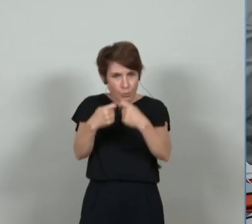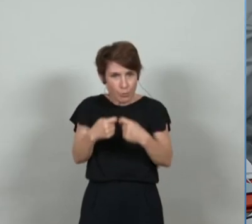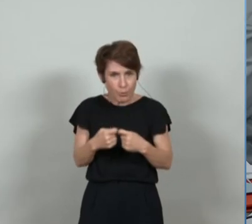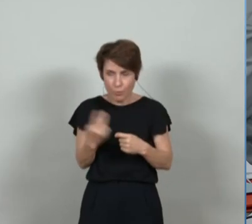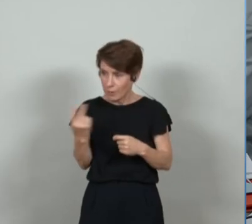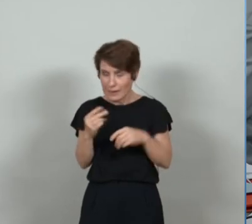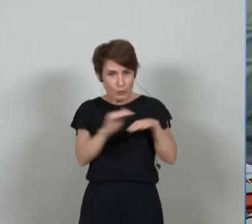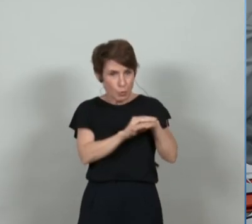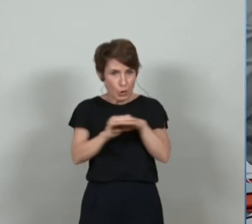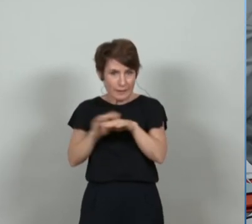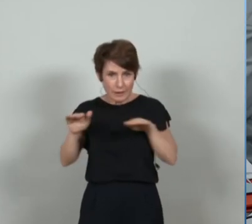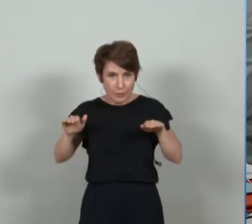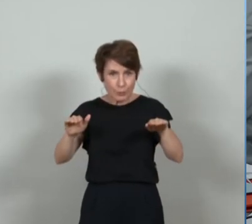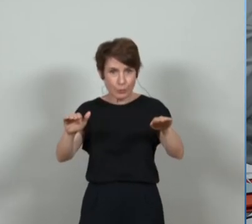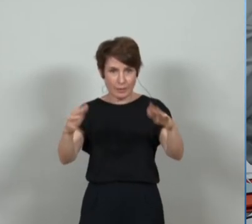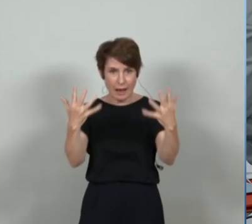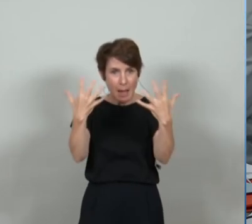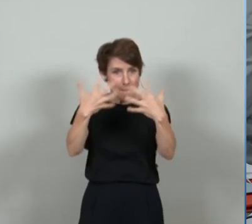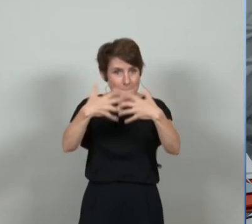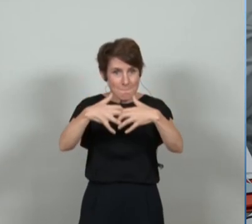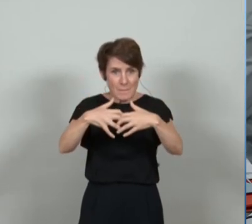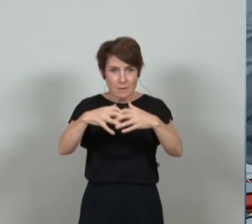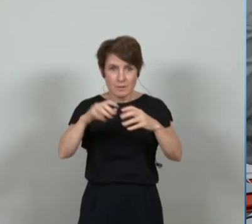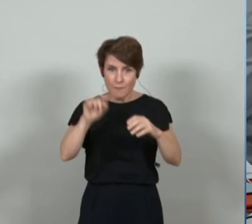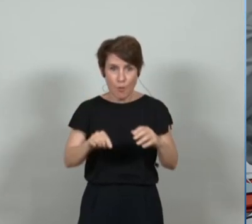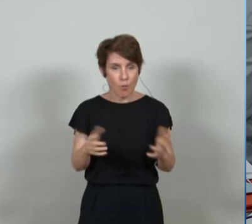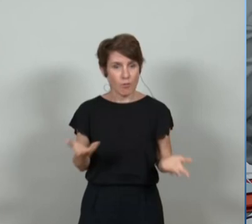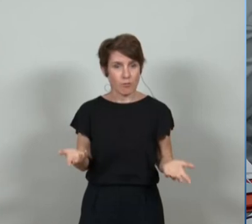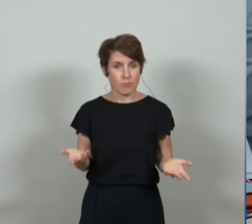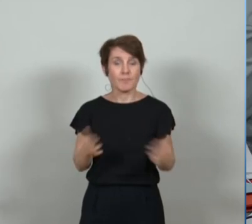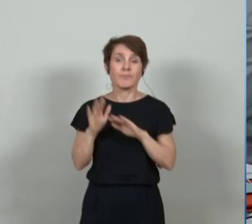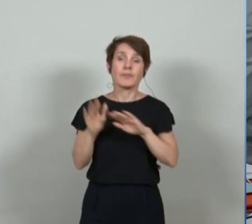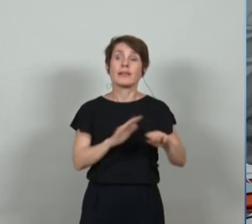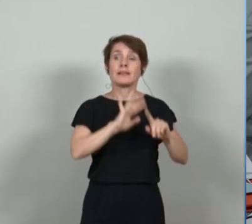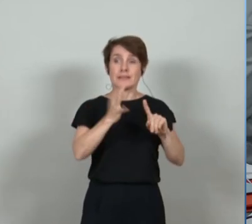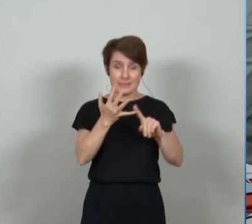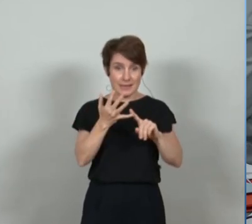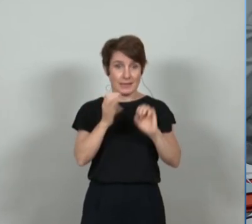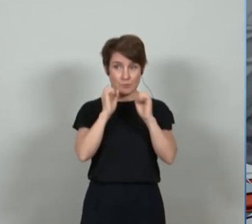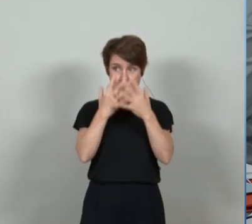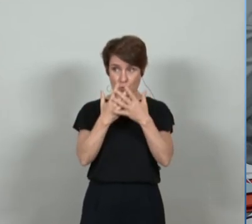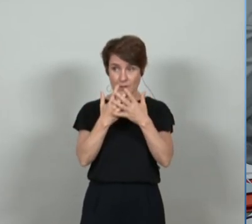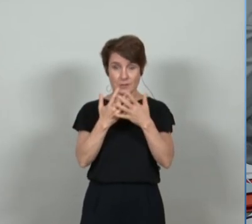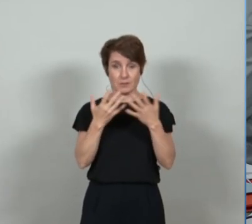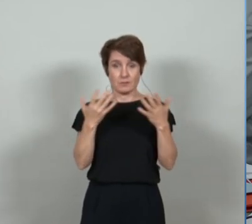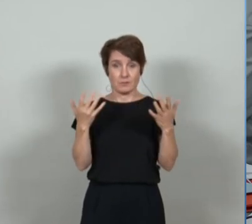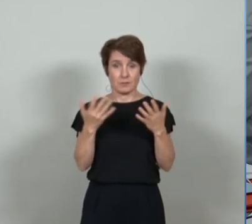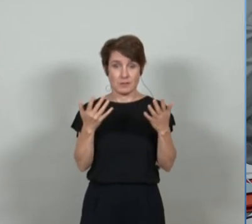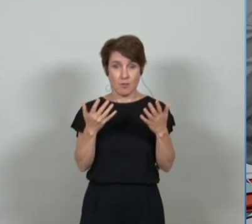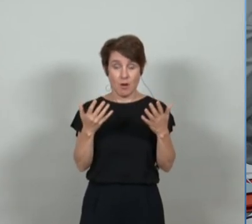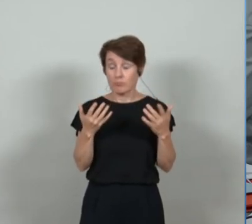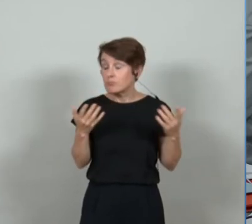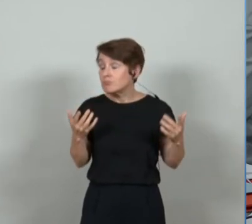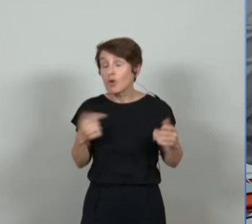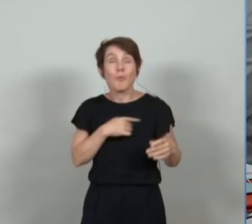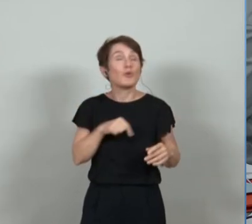sont imbriquées aux autres l'une à l'autre pardon cinquième surprise on en trouve pas ce qu'on aurait ce dont on aurait pu